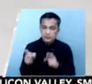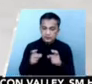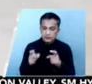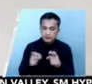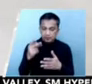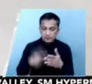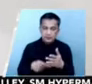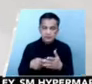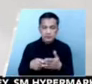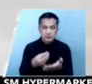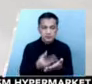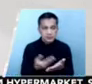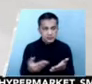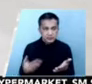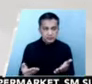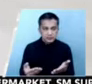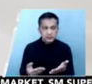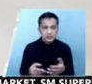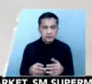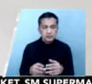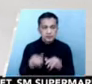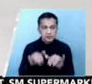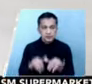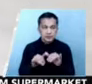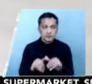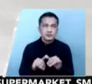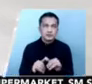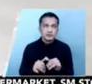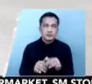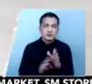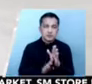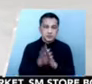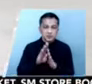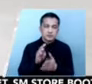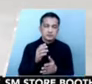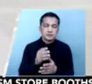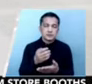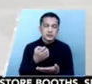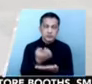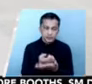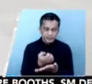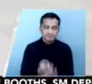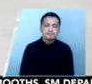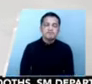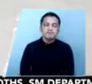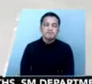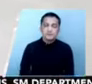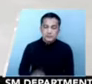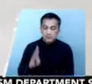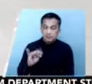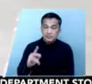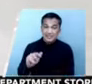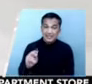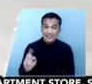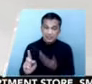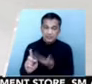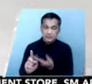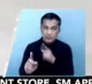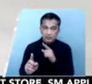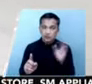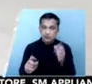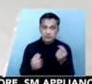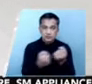mga bilihin at pinapanatili ang pag-unlad ng ekonomiya. Nangako rin si Balisacan ng suporta sa